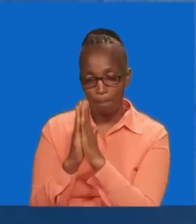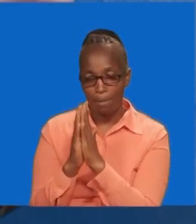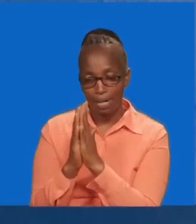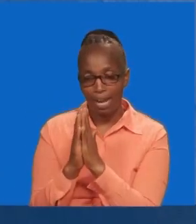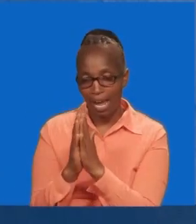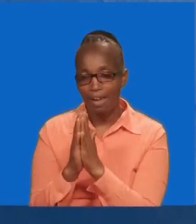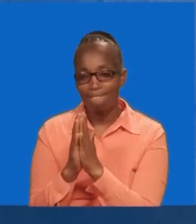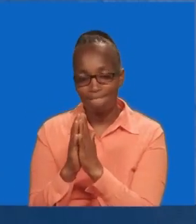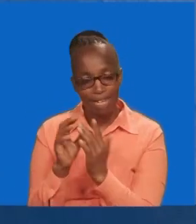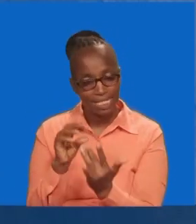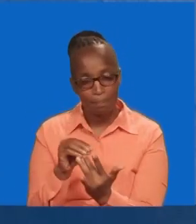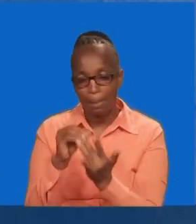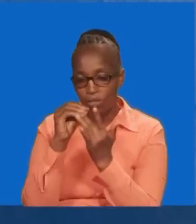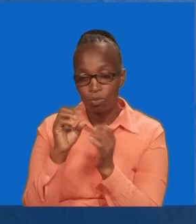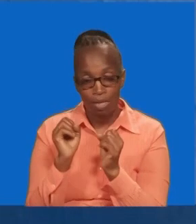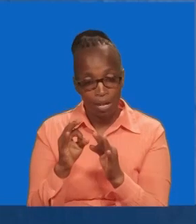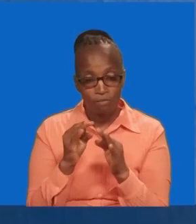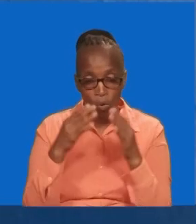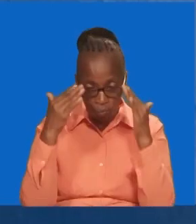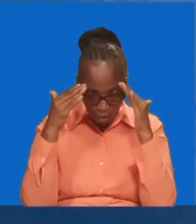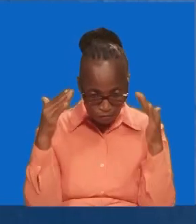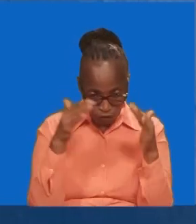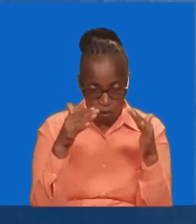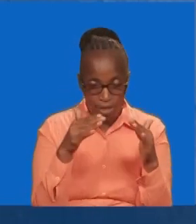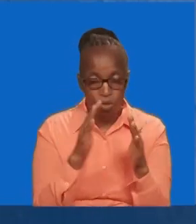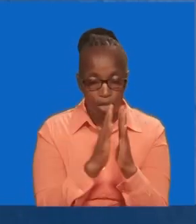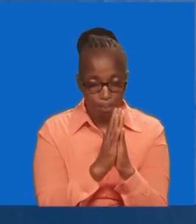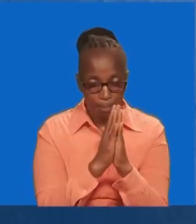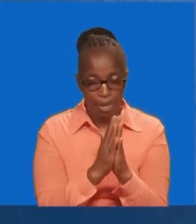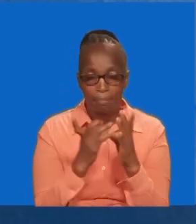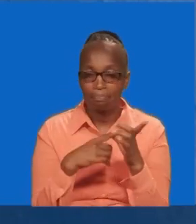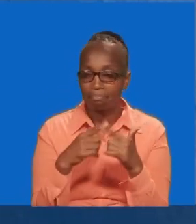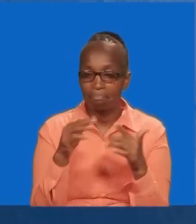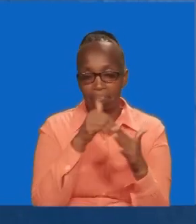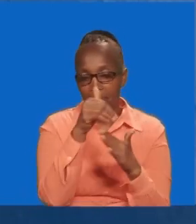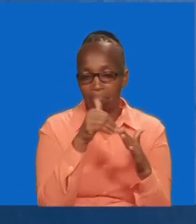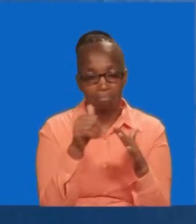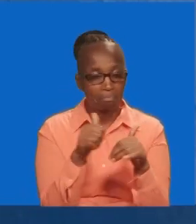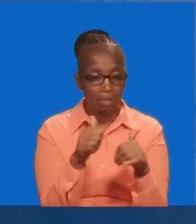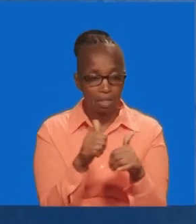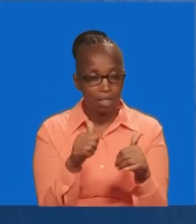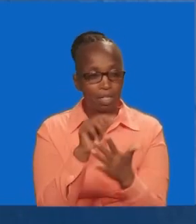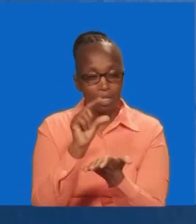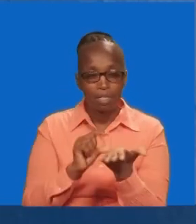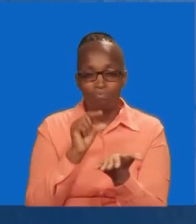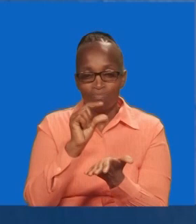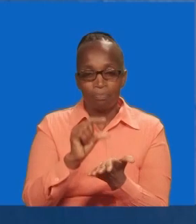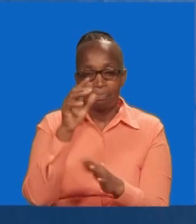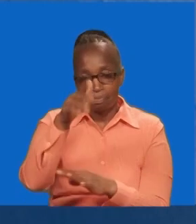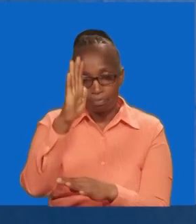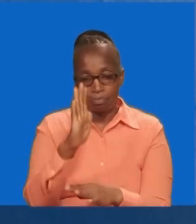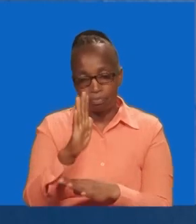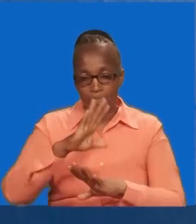Na kanisa tukizingatia maombi, basi tutakuwa mahali ambapo ni salama. Na neema ya